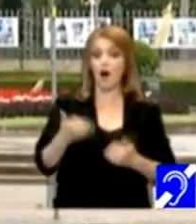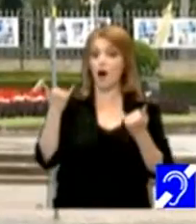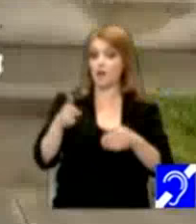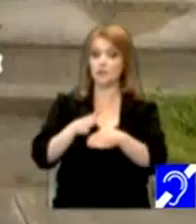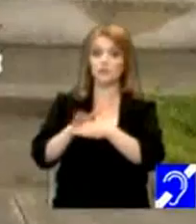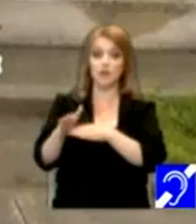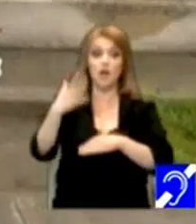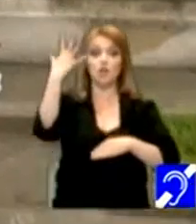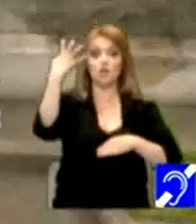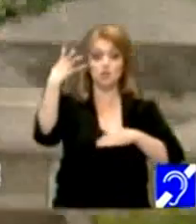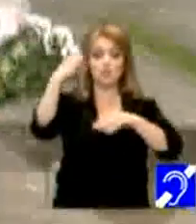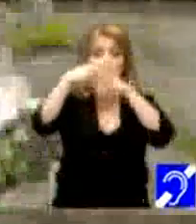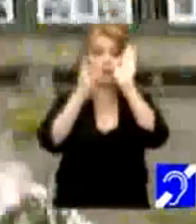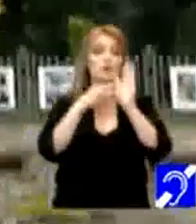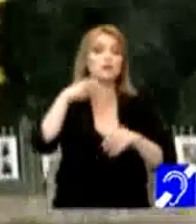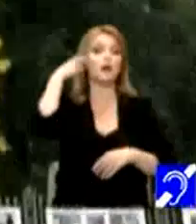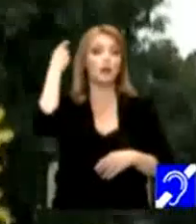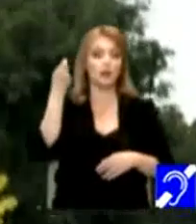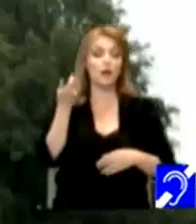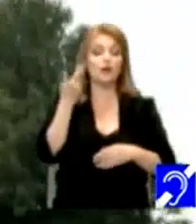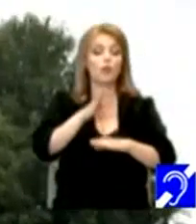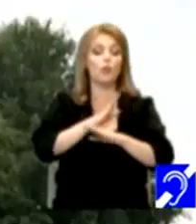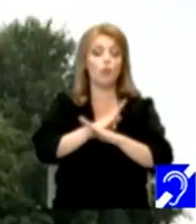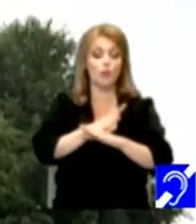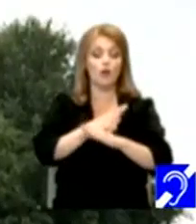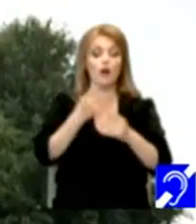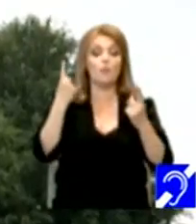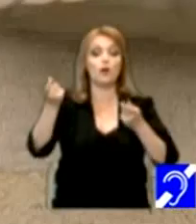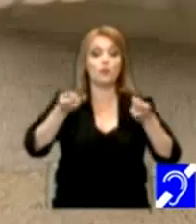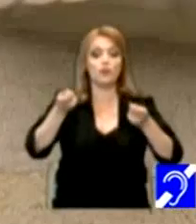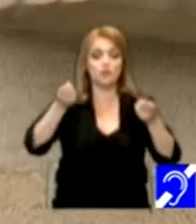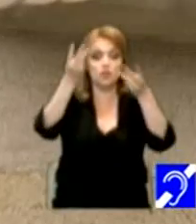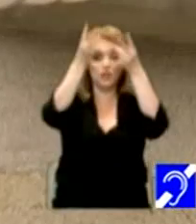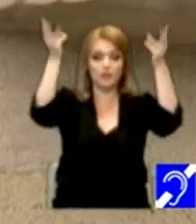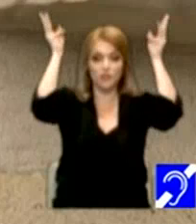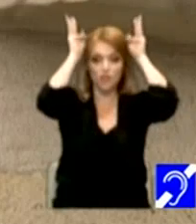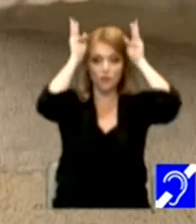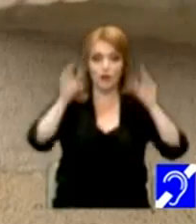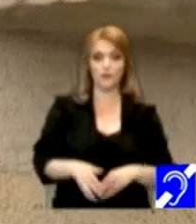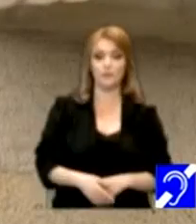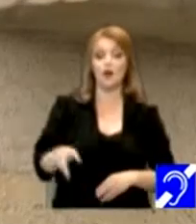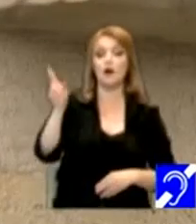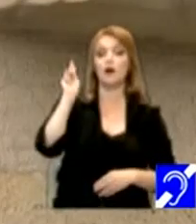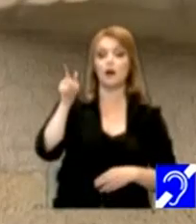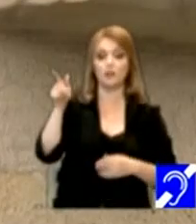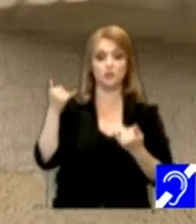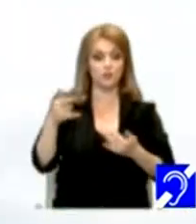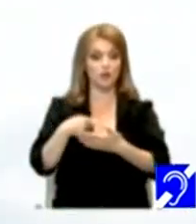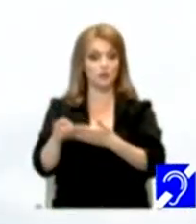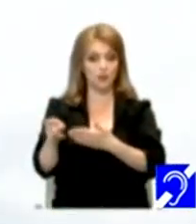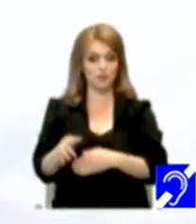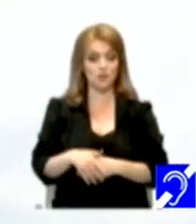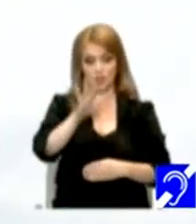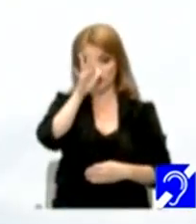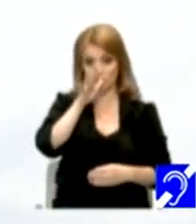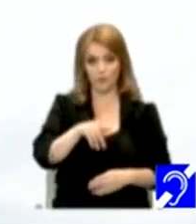Astăzi se împlinesc 517 ani de la moartea domnitorului Ștefan cel Mare și Sfânt, cum a fost comemorat la Chișinău voievodul care